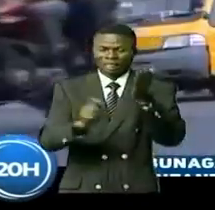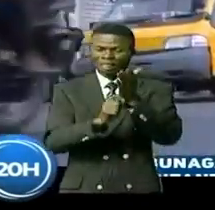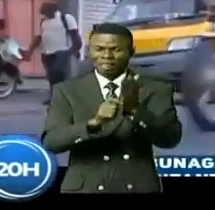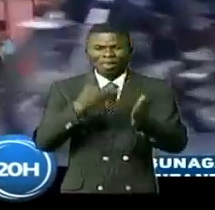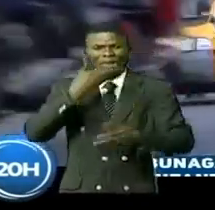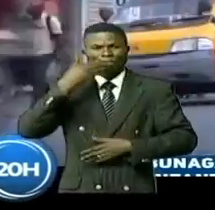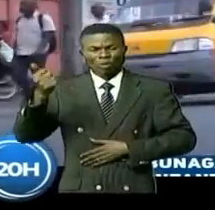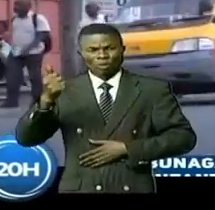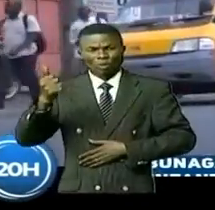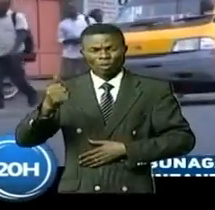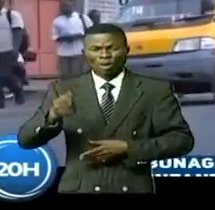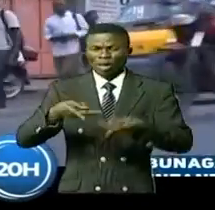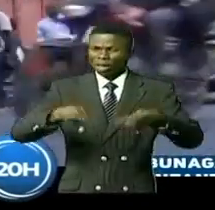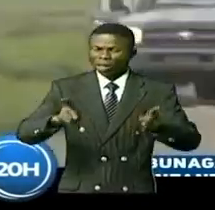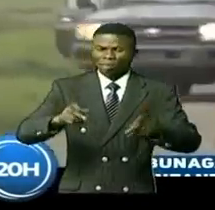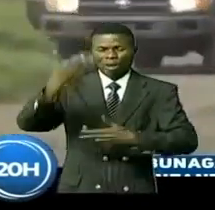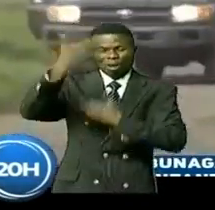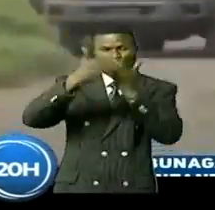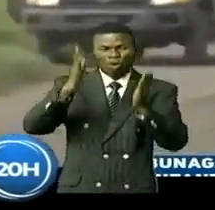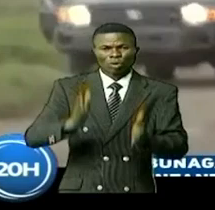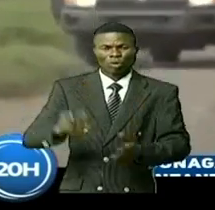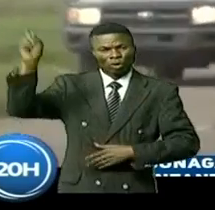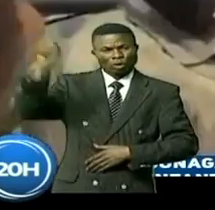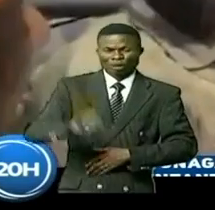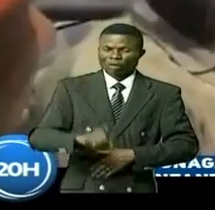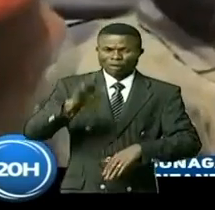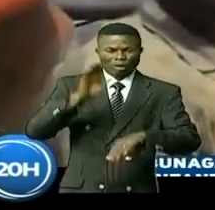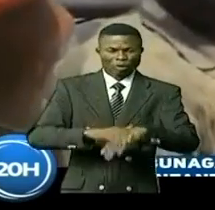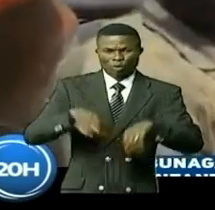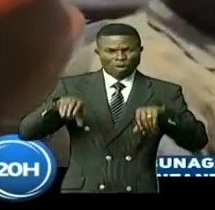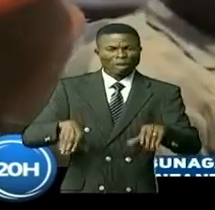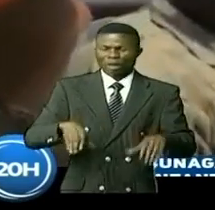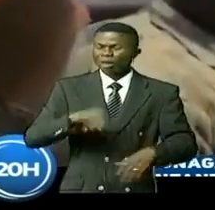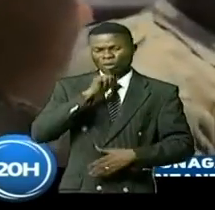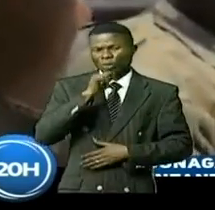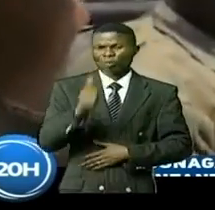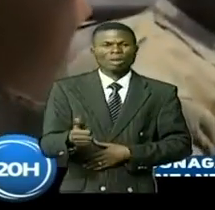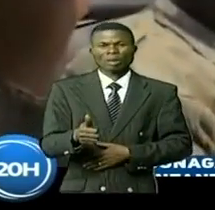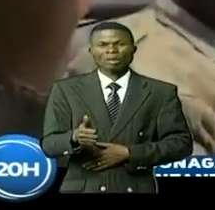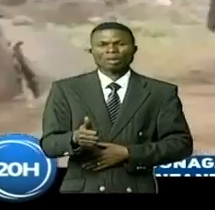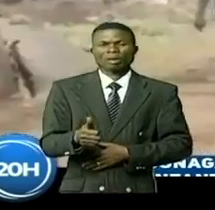pour ne plus donner l'occasion à ces Rwandais de venir encore une fois de plus sur ces terres